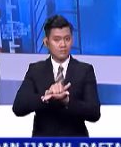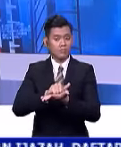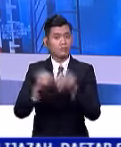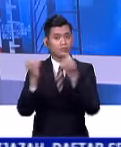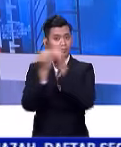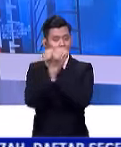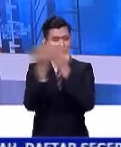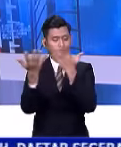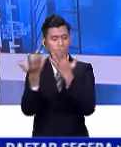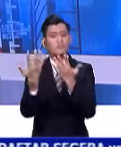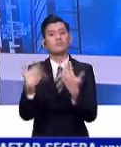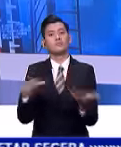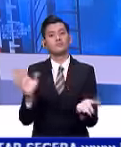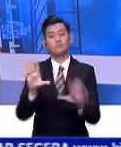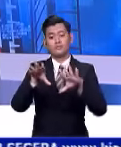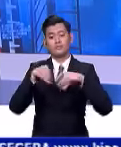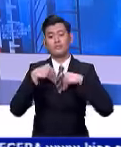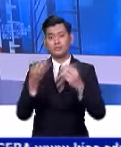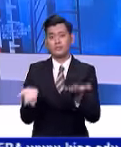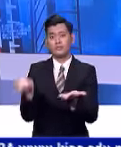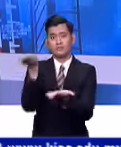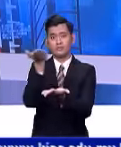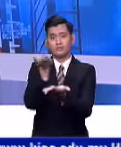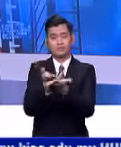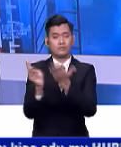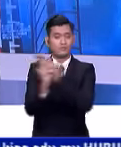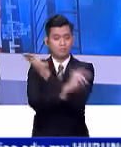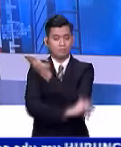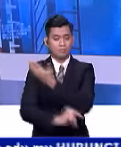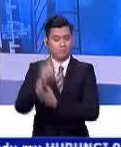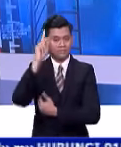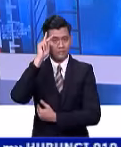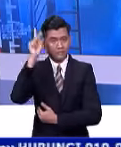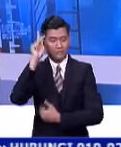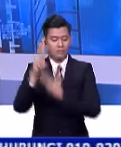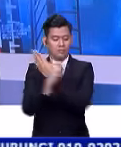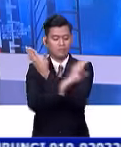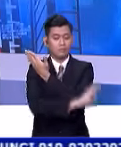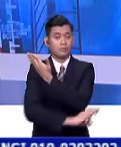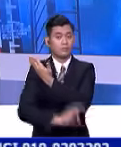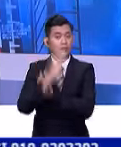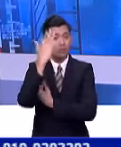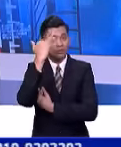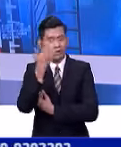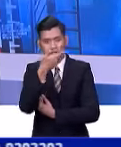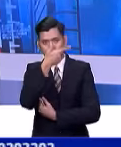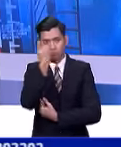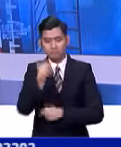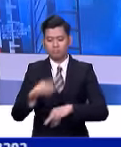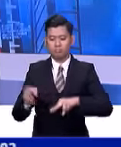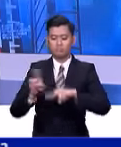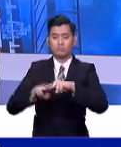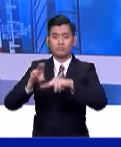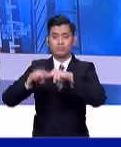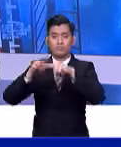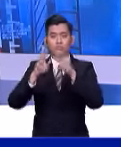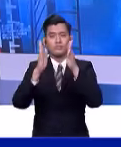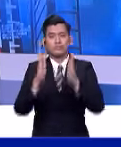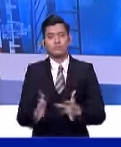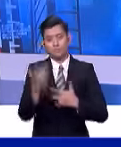permohonan berhubung perkara tersebut di negeri-negeri berkenaan. Berikutan peningkatan penerimaan pesakit kritikal